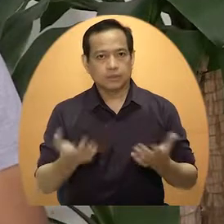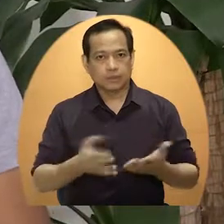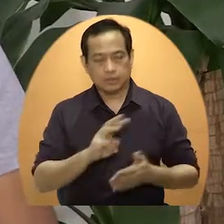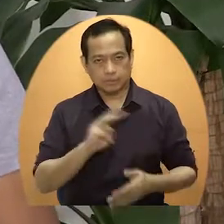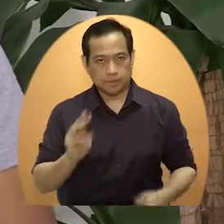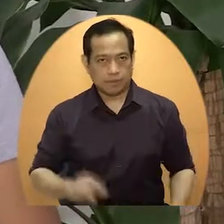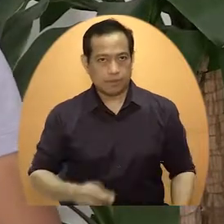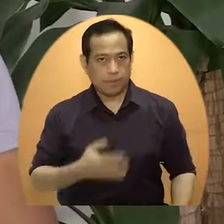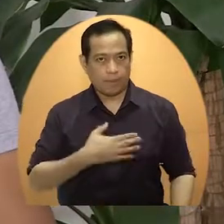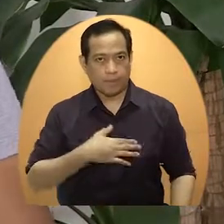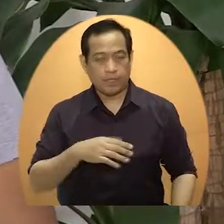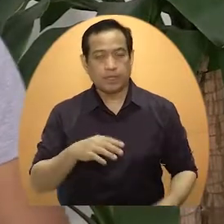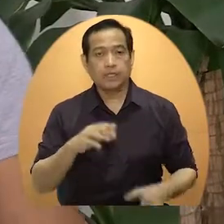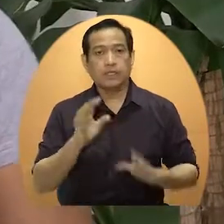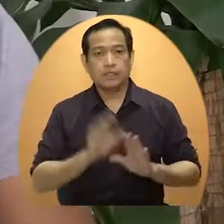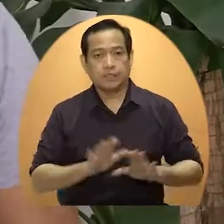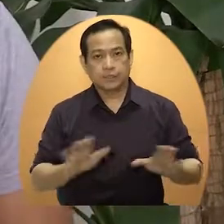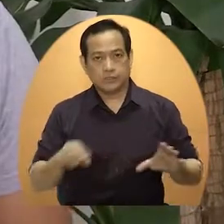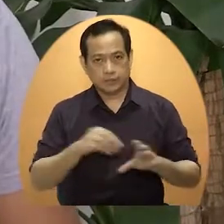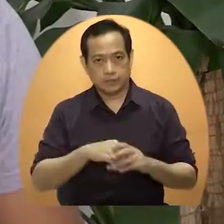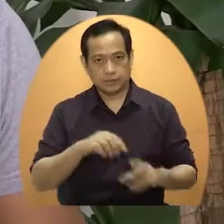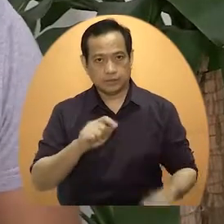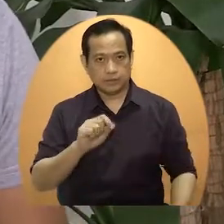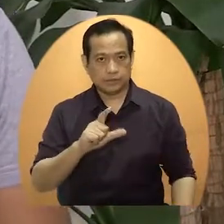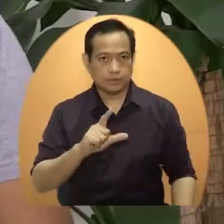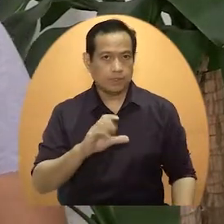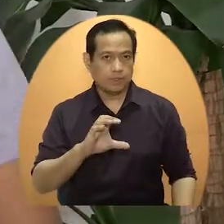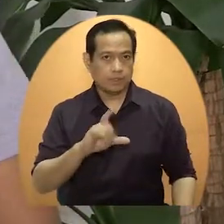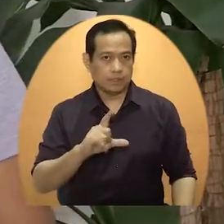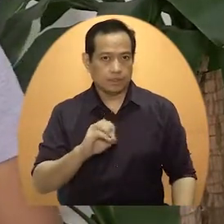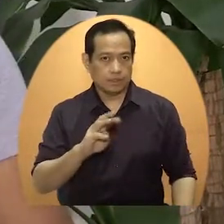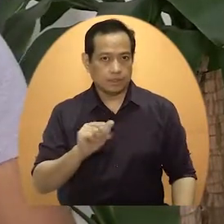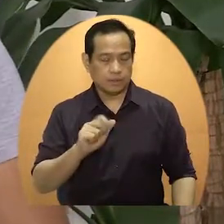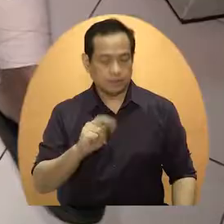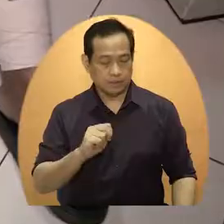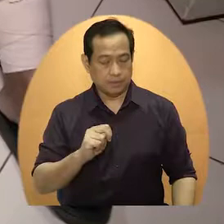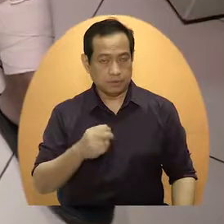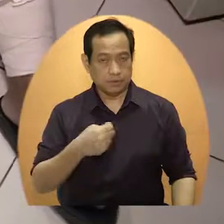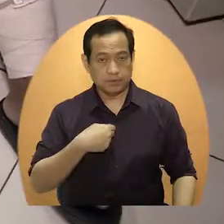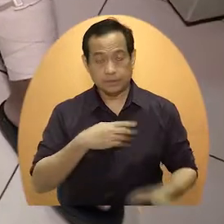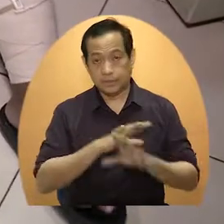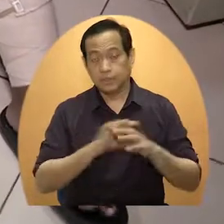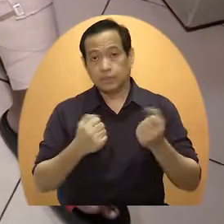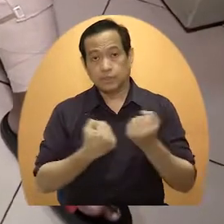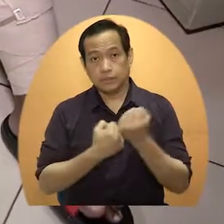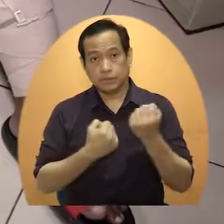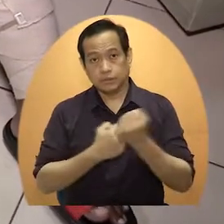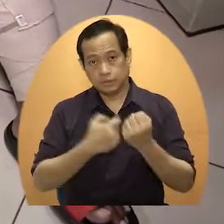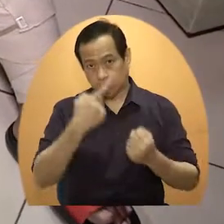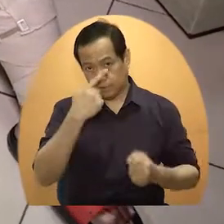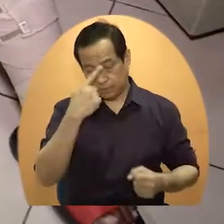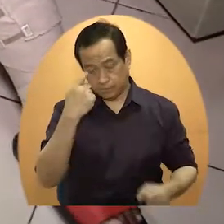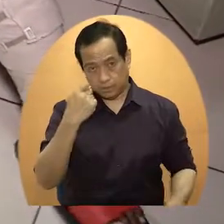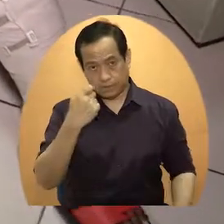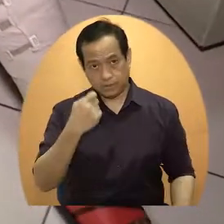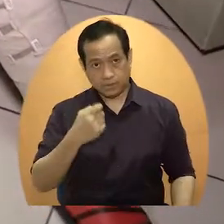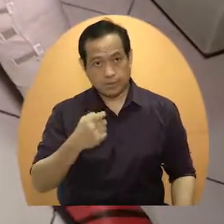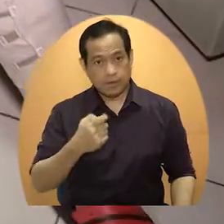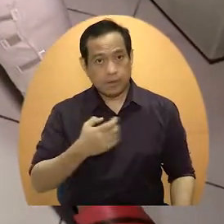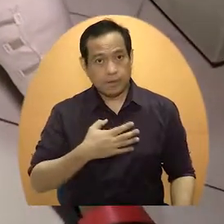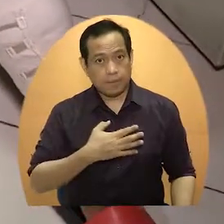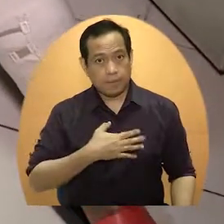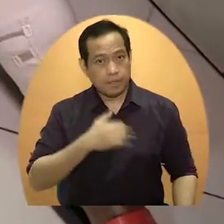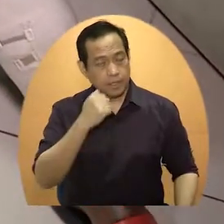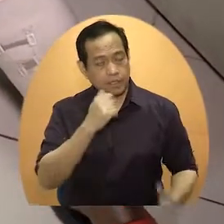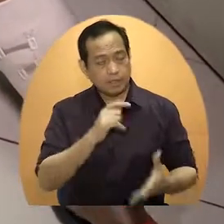po, nasa Tacloban po sila, silang tatlo. Hindi na po ako nag-support kasi nung nagkaasawa po